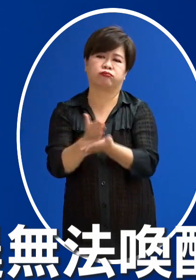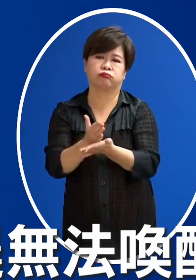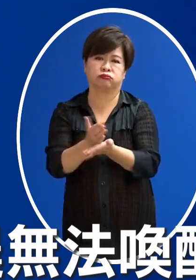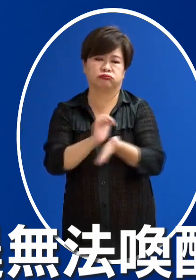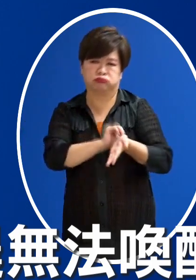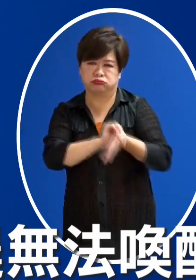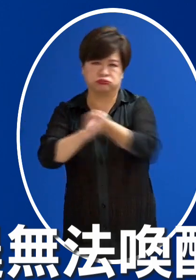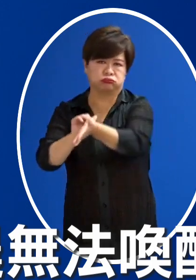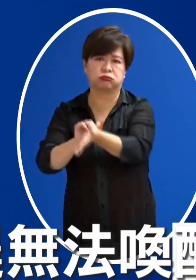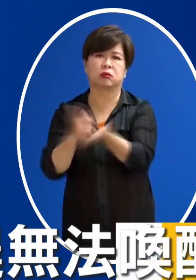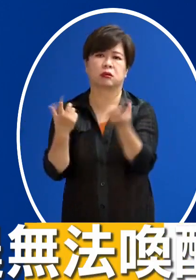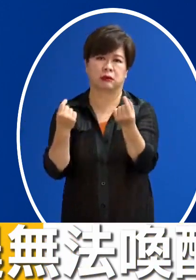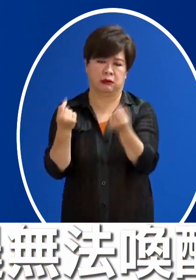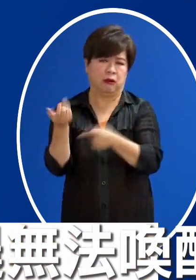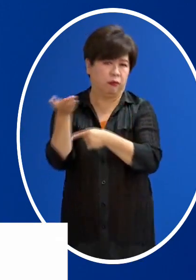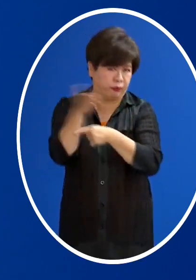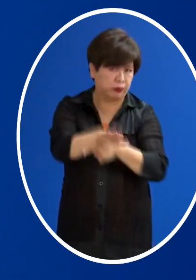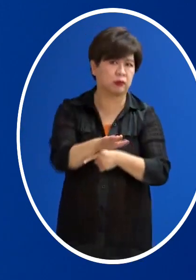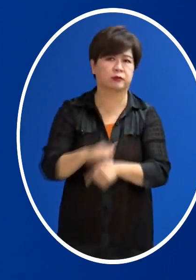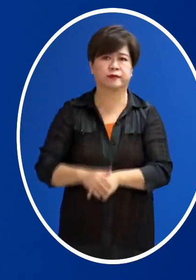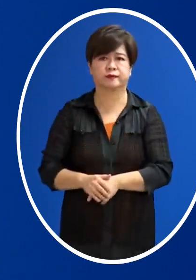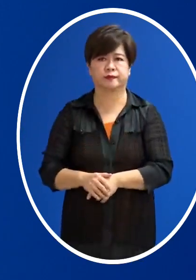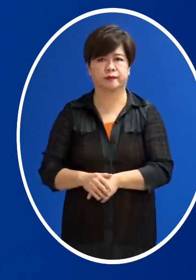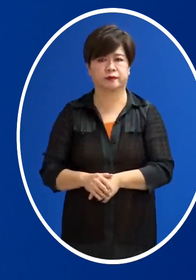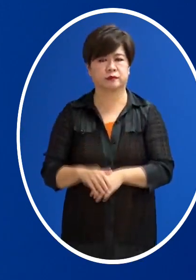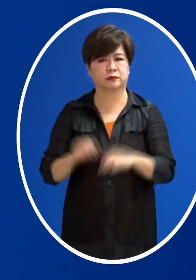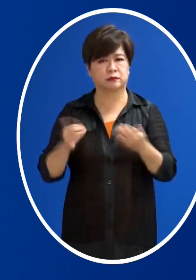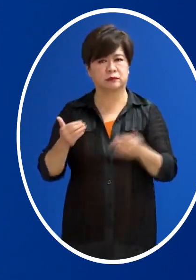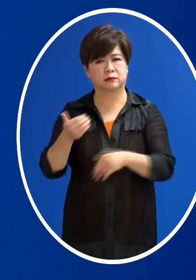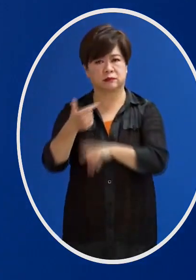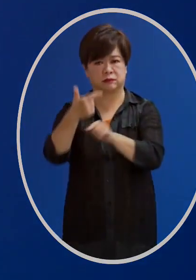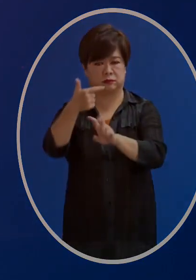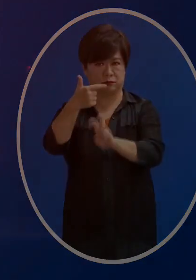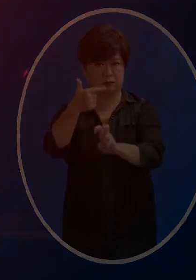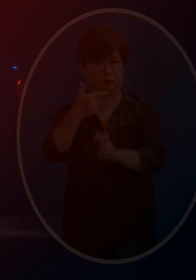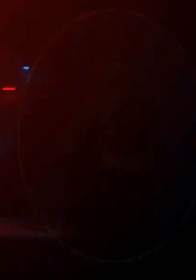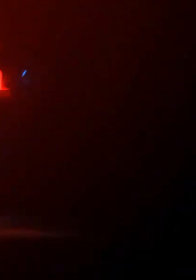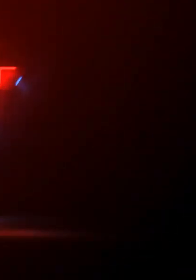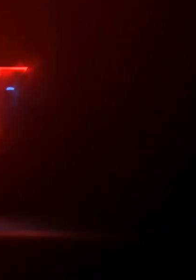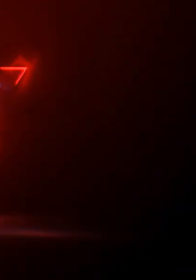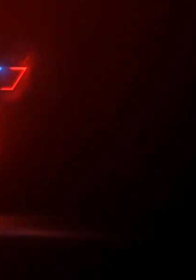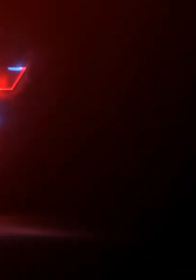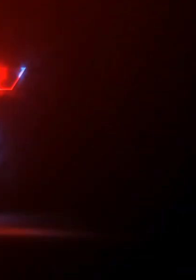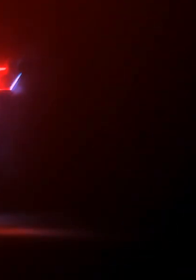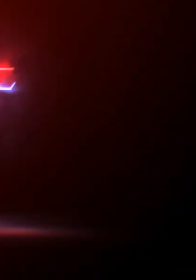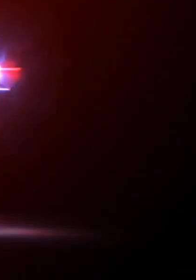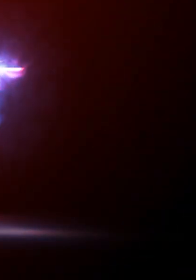死亡哦，那也是预计在6月20号进行司法相验。